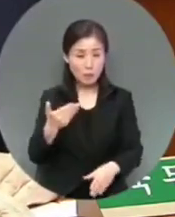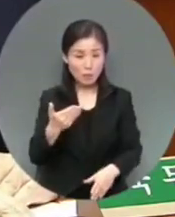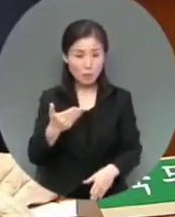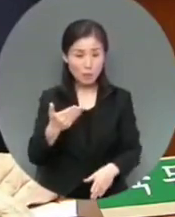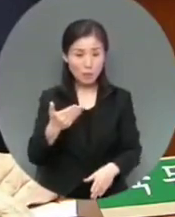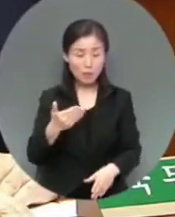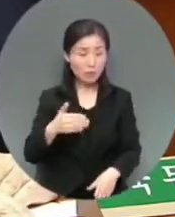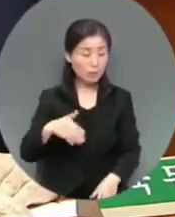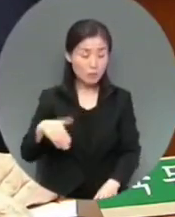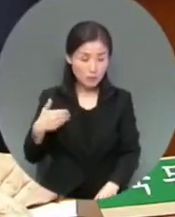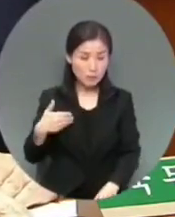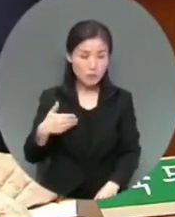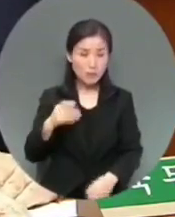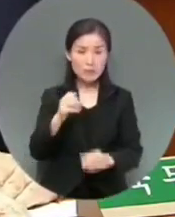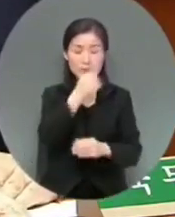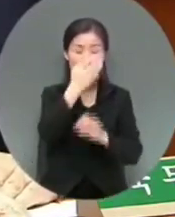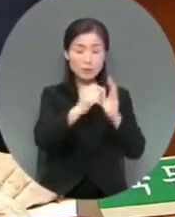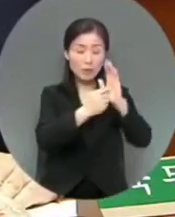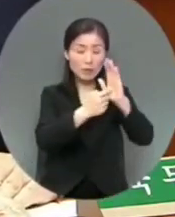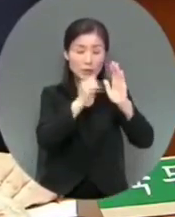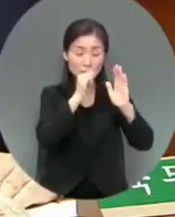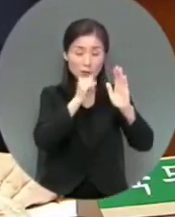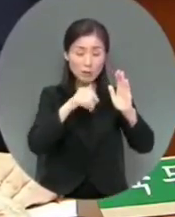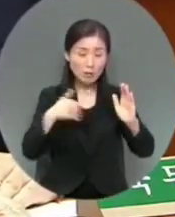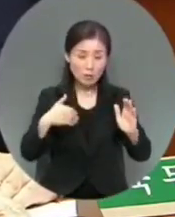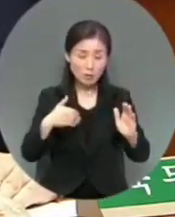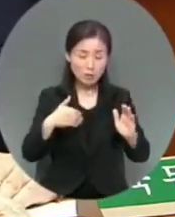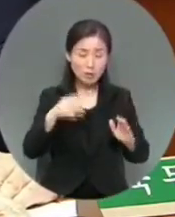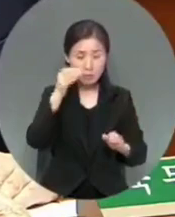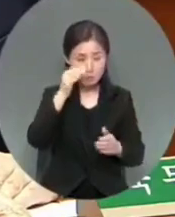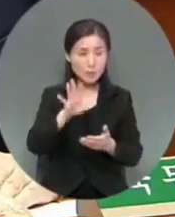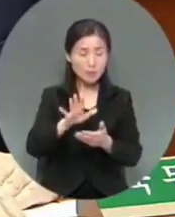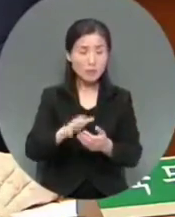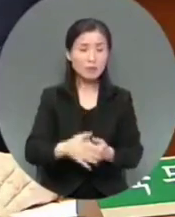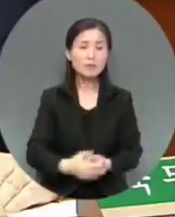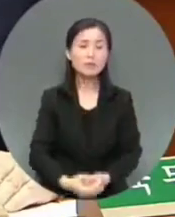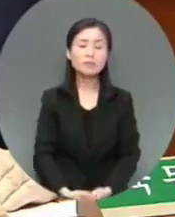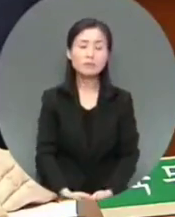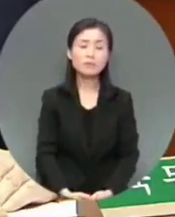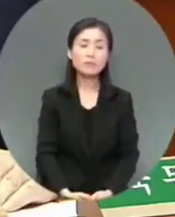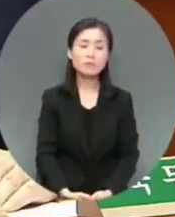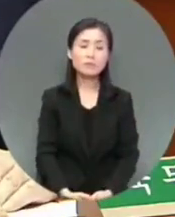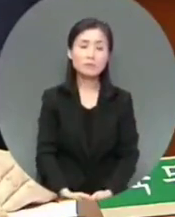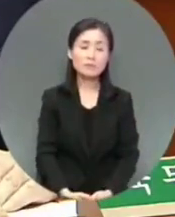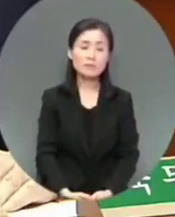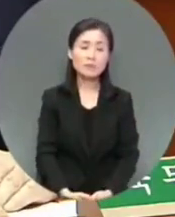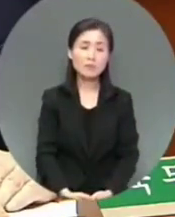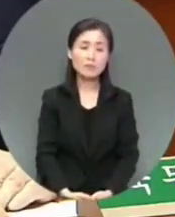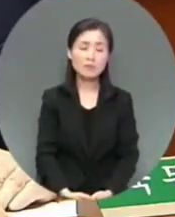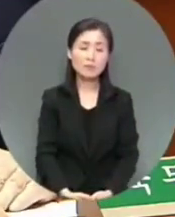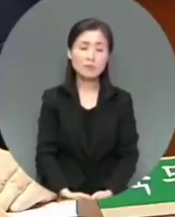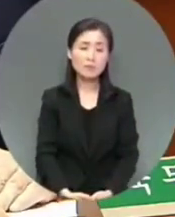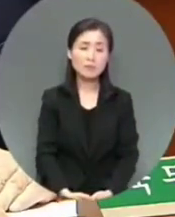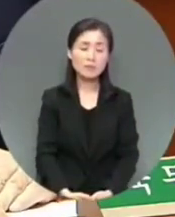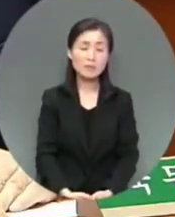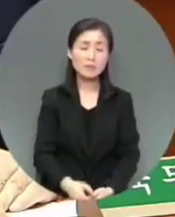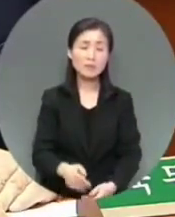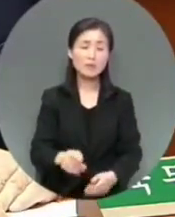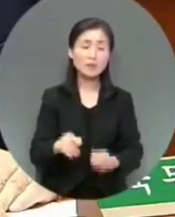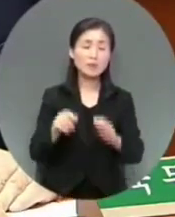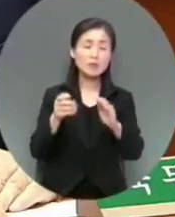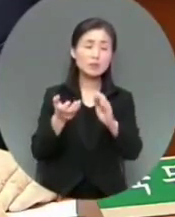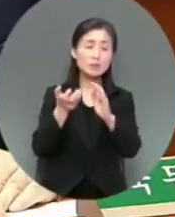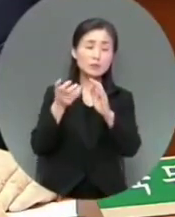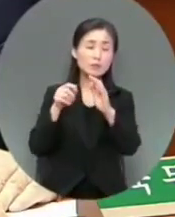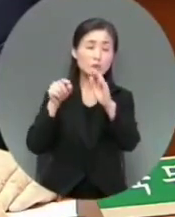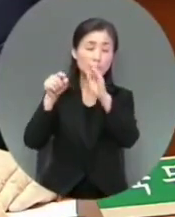그거는 못 안 받았습니까? 봐. 신문에 났는데요. 네, 못 아, 봤어요. 그러시구나. 그래서 이런